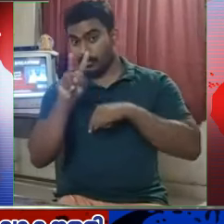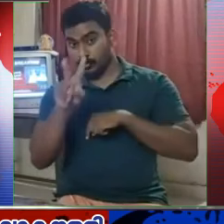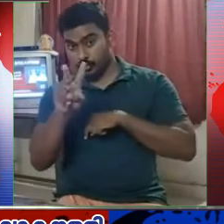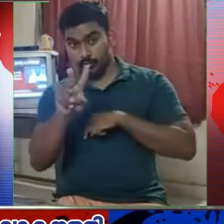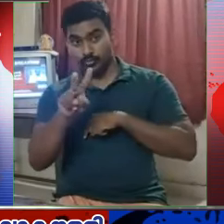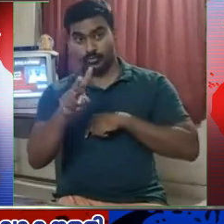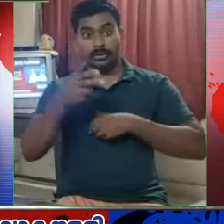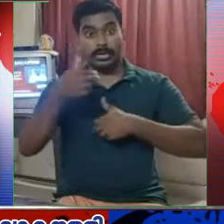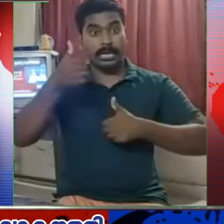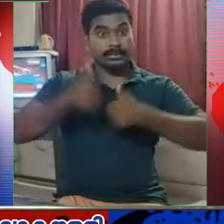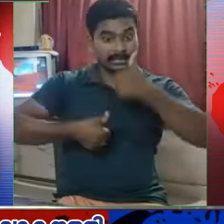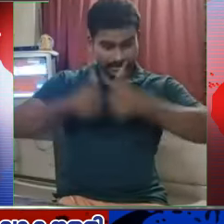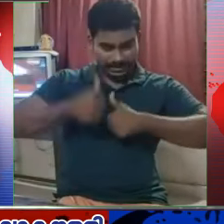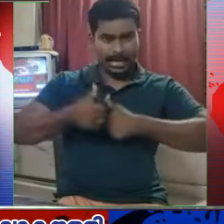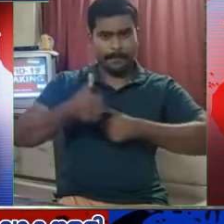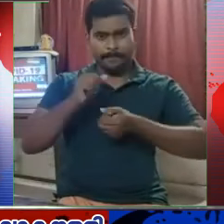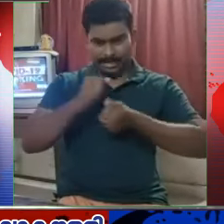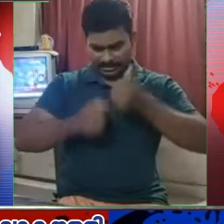റോഡ് തടസ്സം,